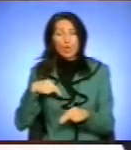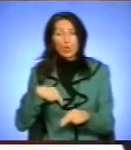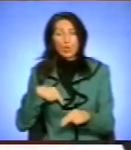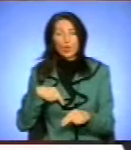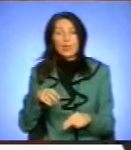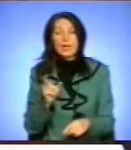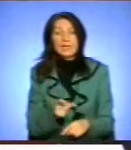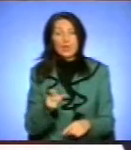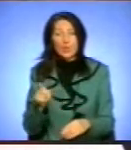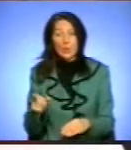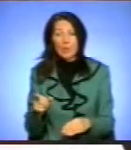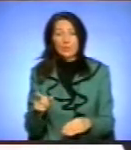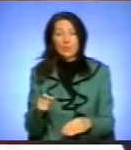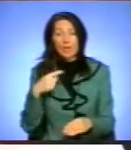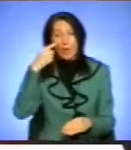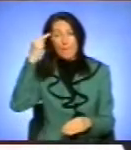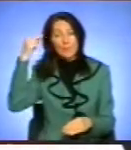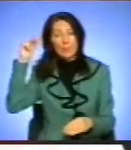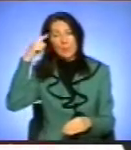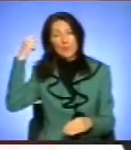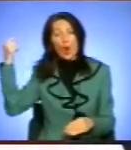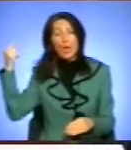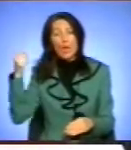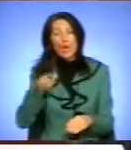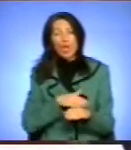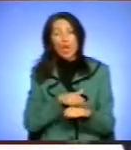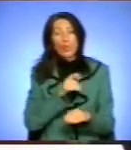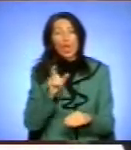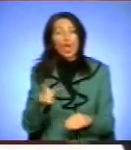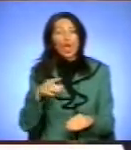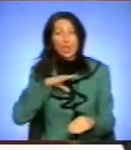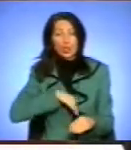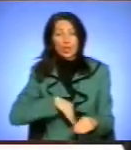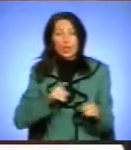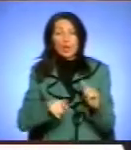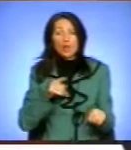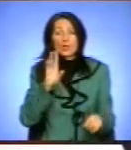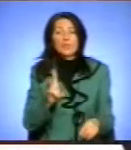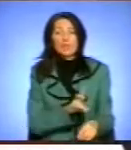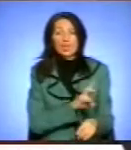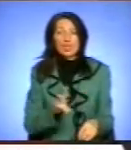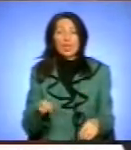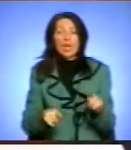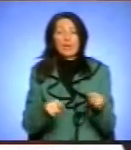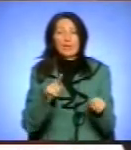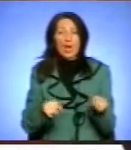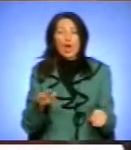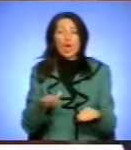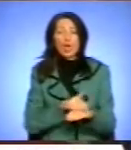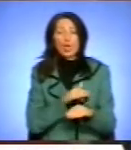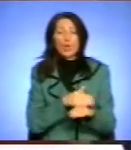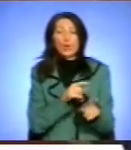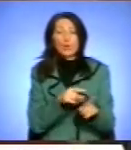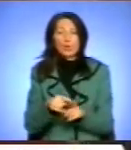працюють з людьми, психологами, доброї душі, декуди священниками, деколи добрим словом,